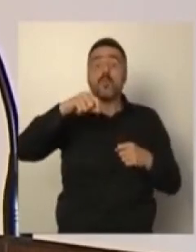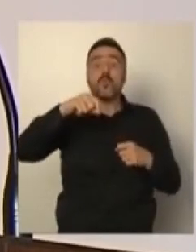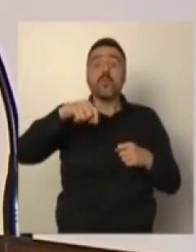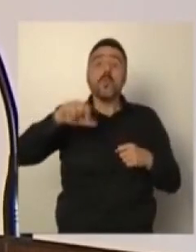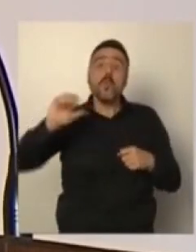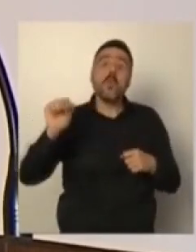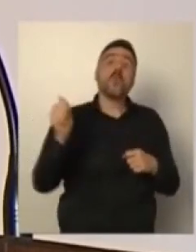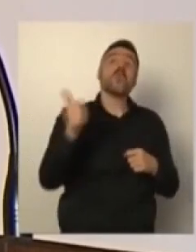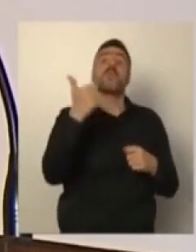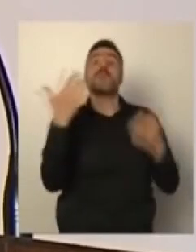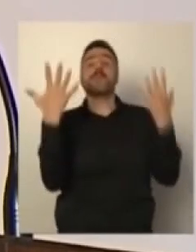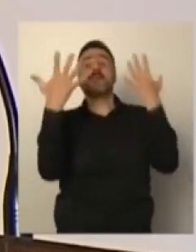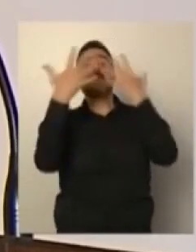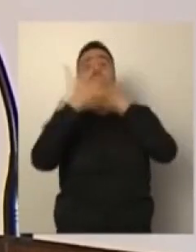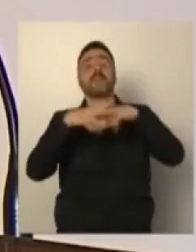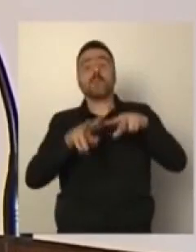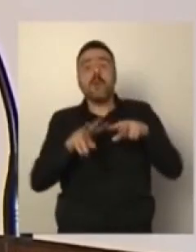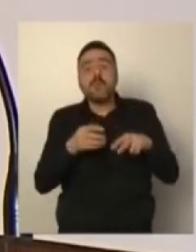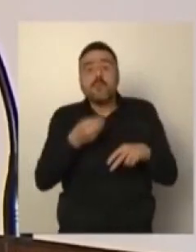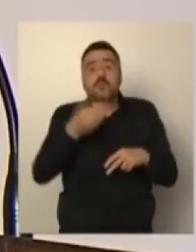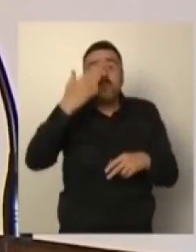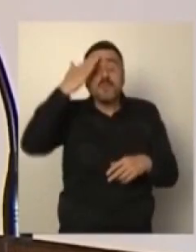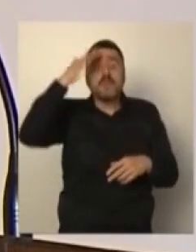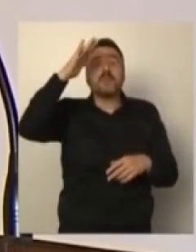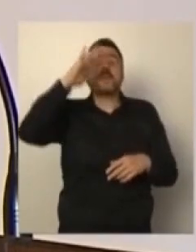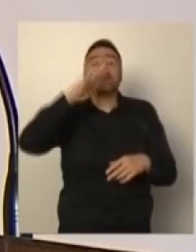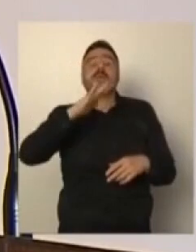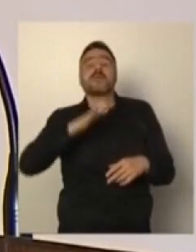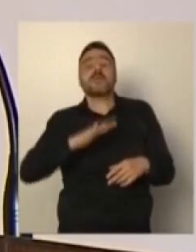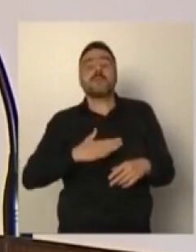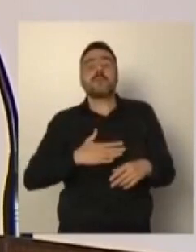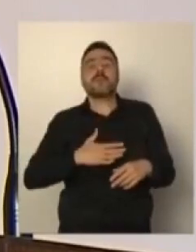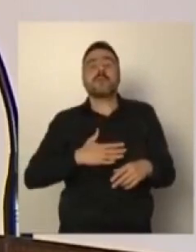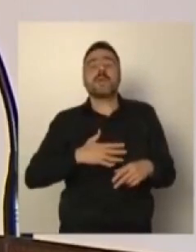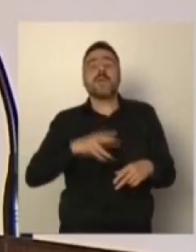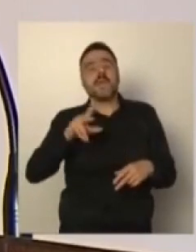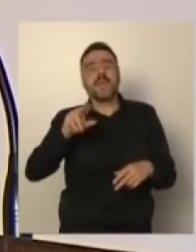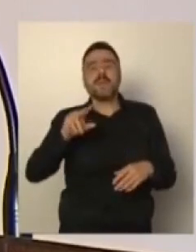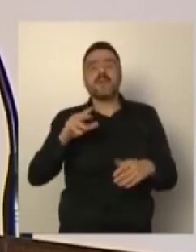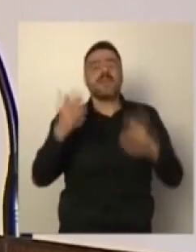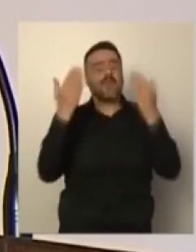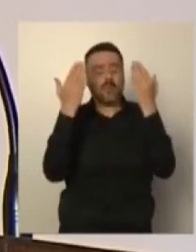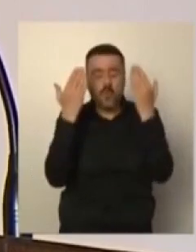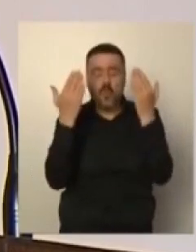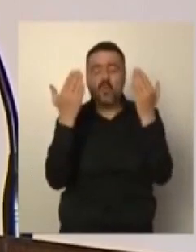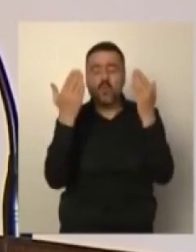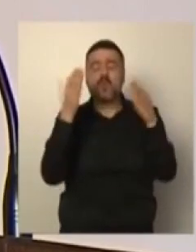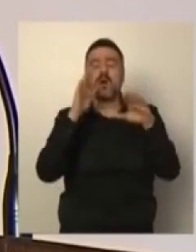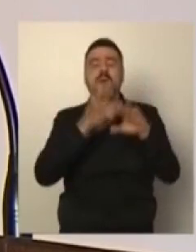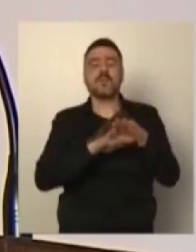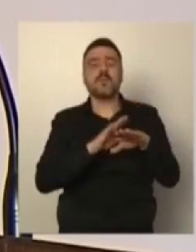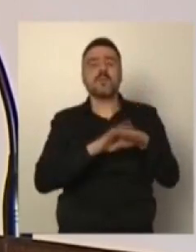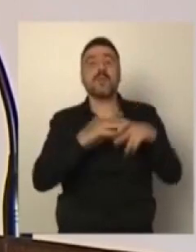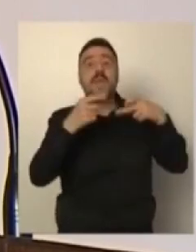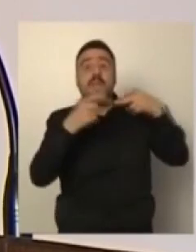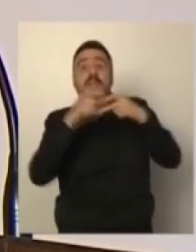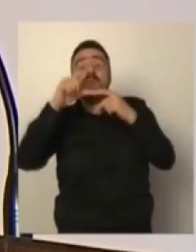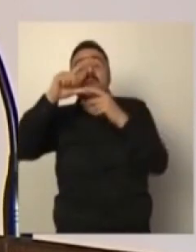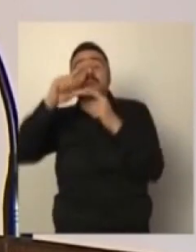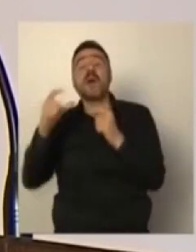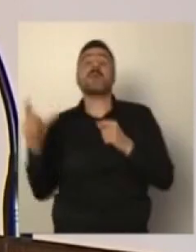gecede Efendimizin sana yalvardığı gibi yalvarıyoruz. Allah'ım, Recep ve Şaban